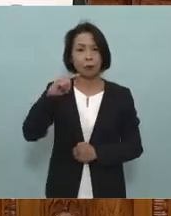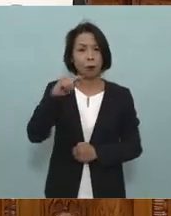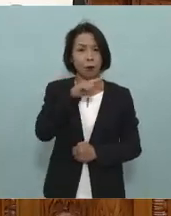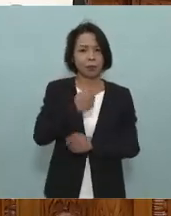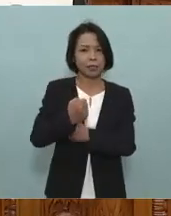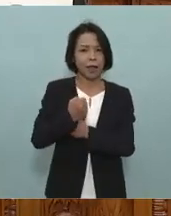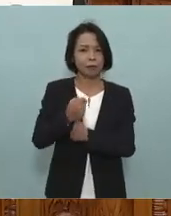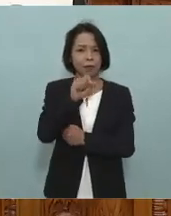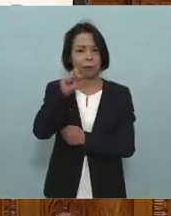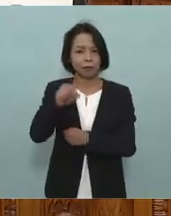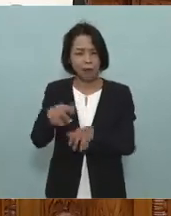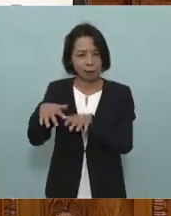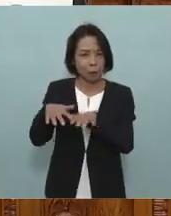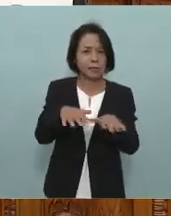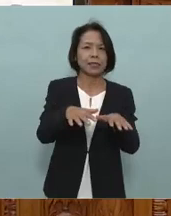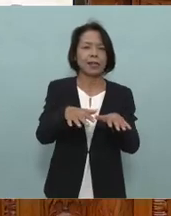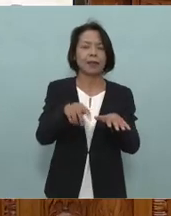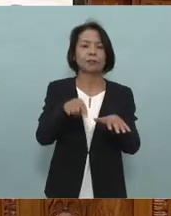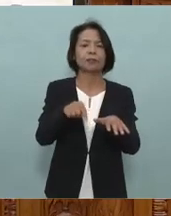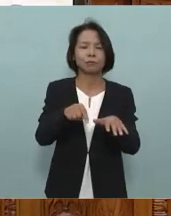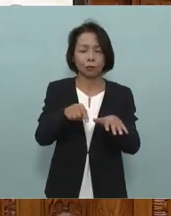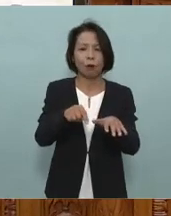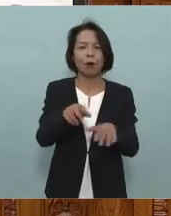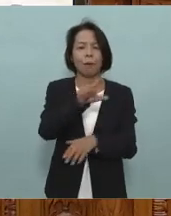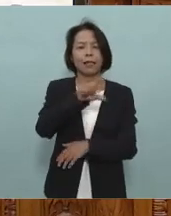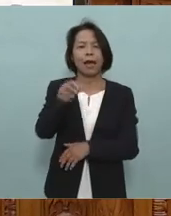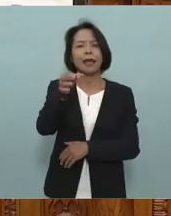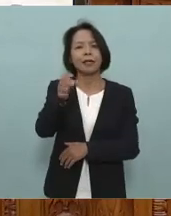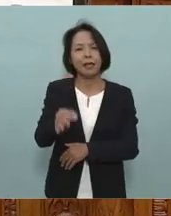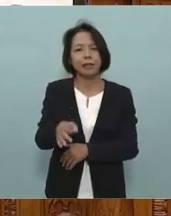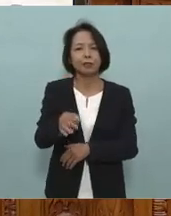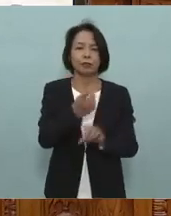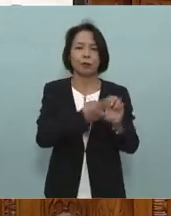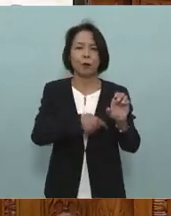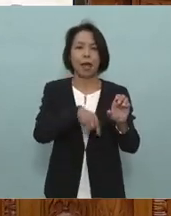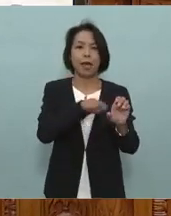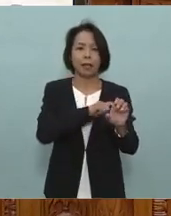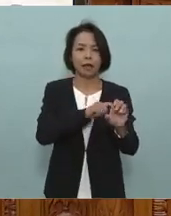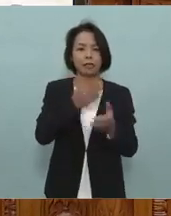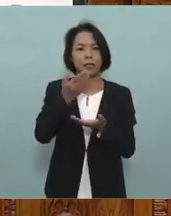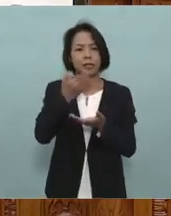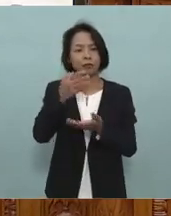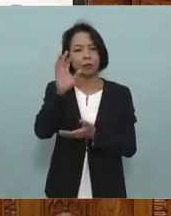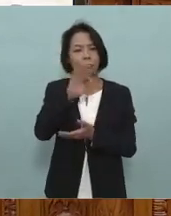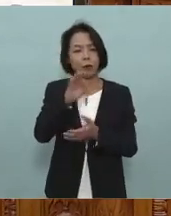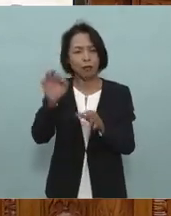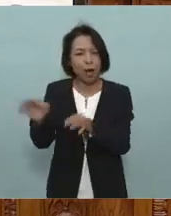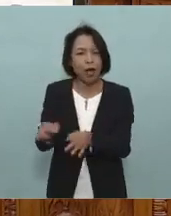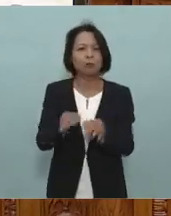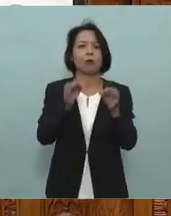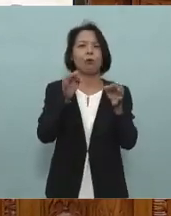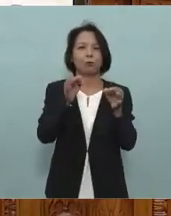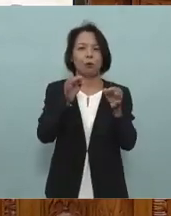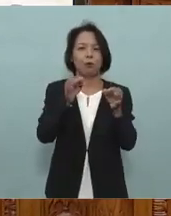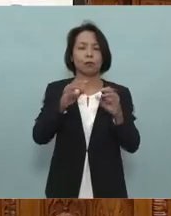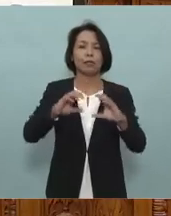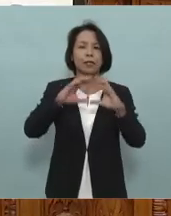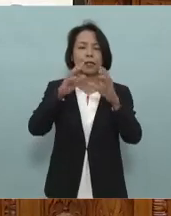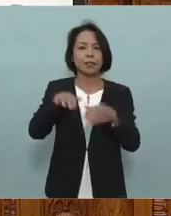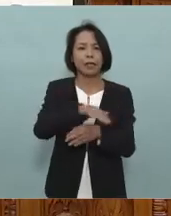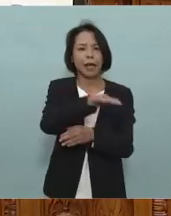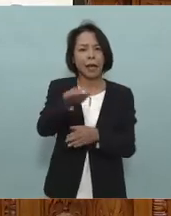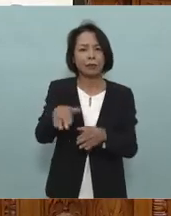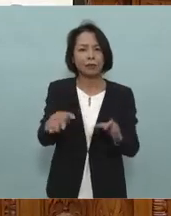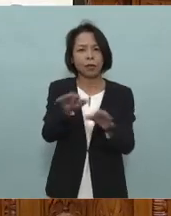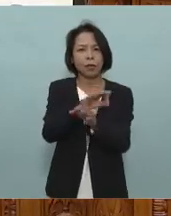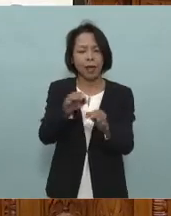よるウクライナ侵略と円安によるエネルギー食料価格の高騰世界の